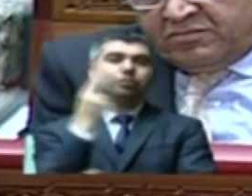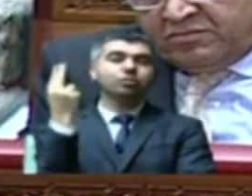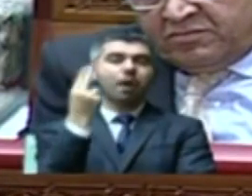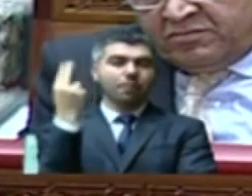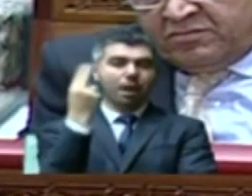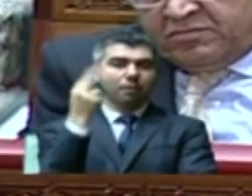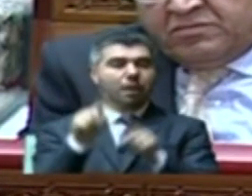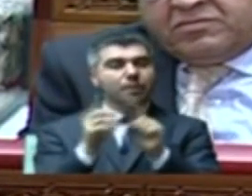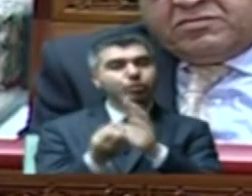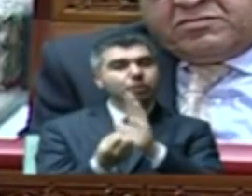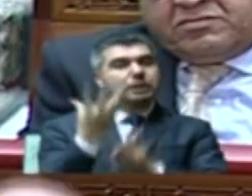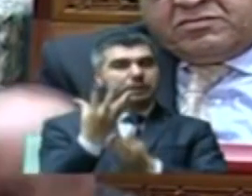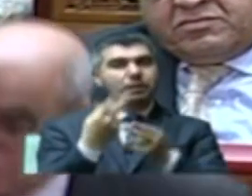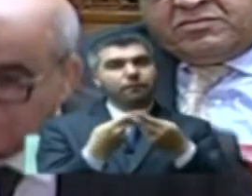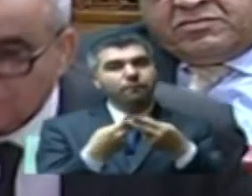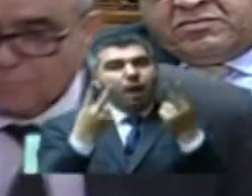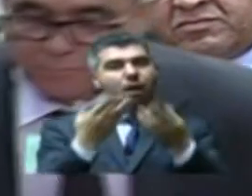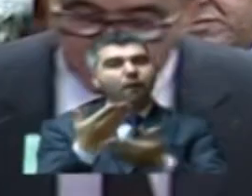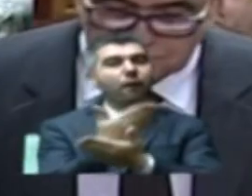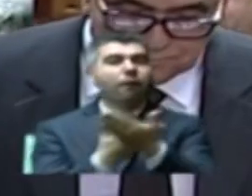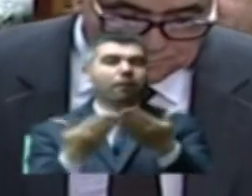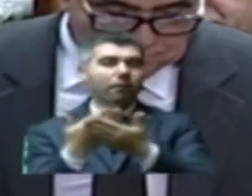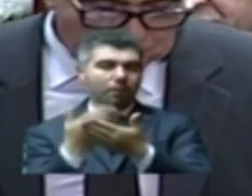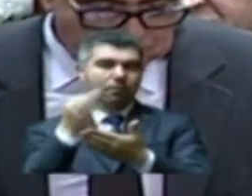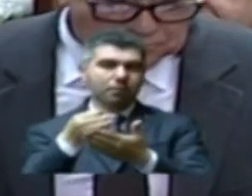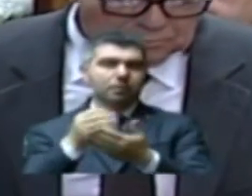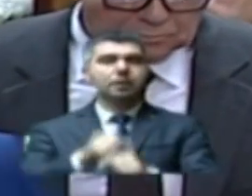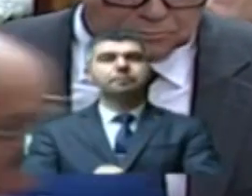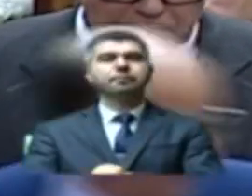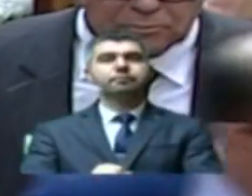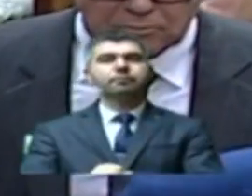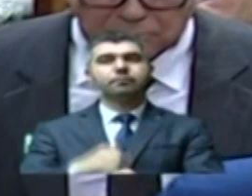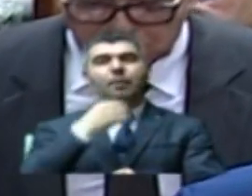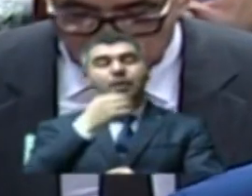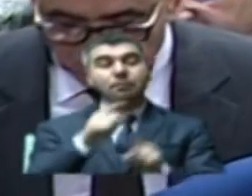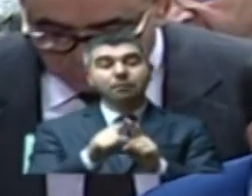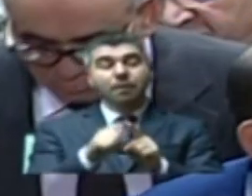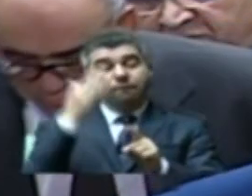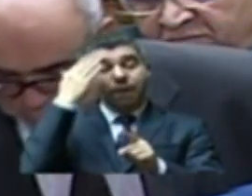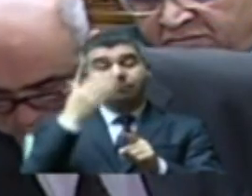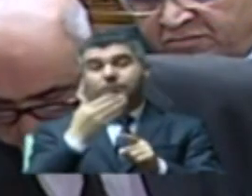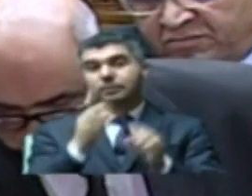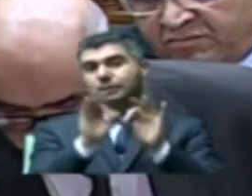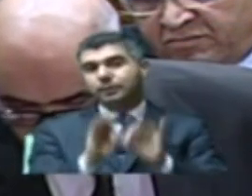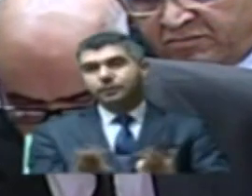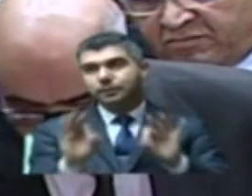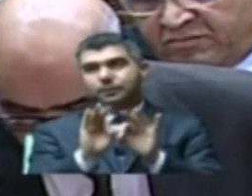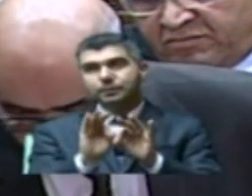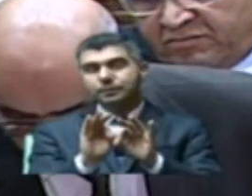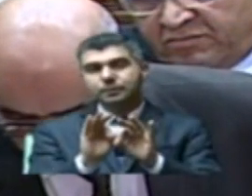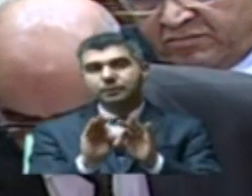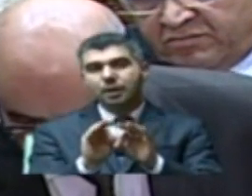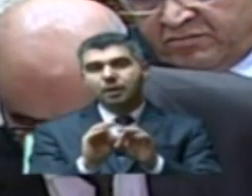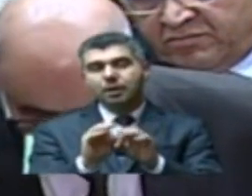اللي خصها تكون جديده بالنسبه للاساتذه الجامعيين. اذا غير مفهوم بالنسبه لهاد الناس. تكلمتوا